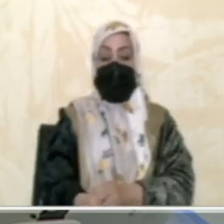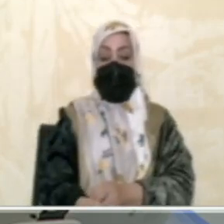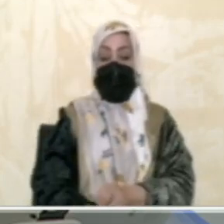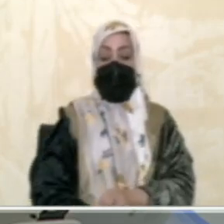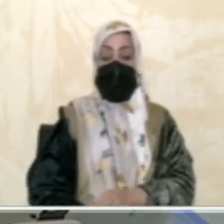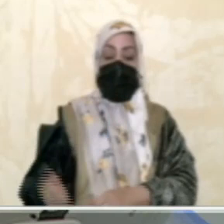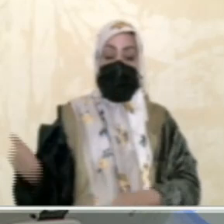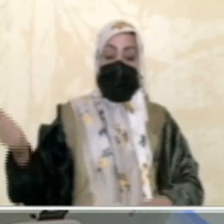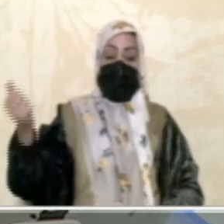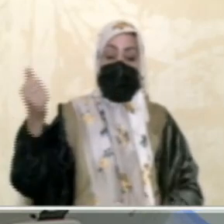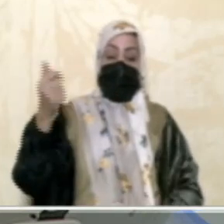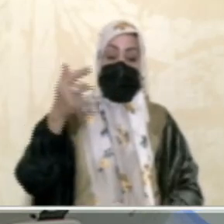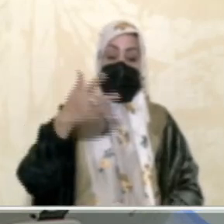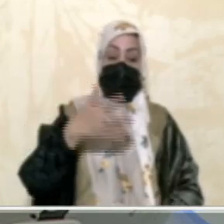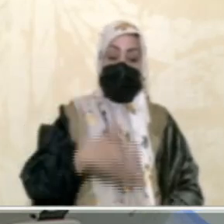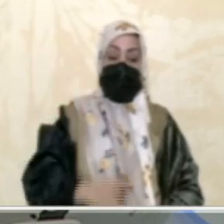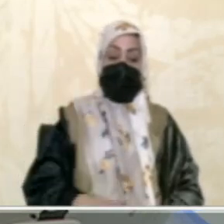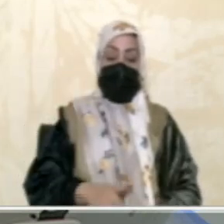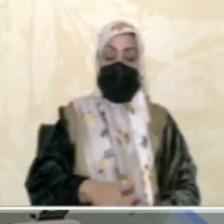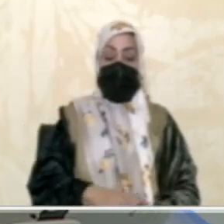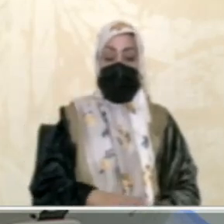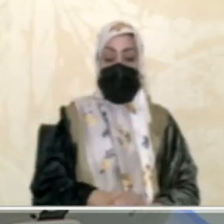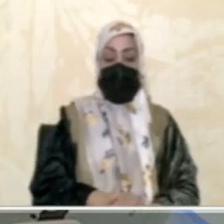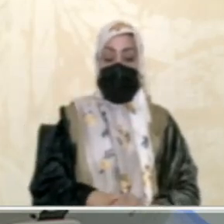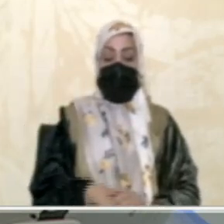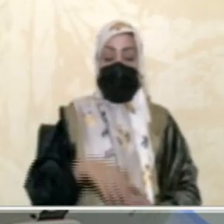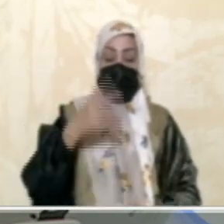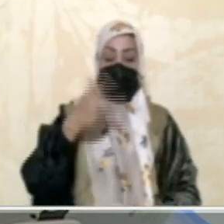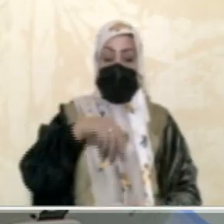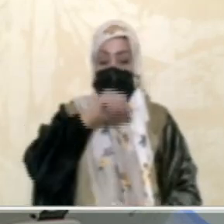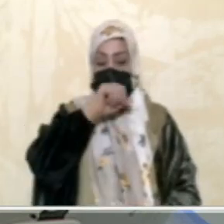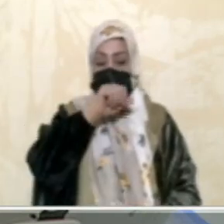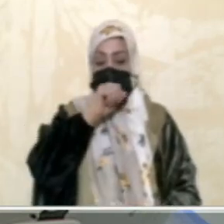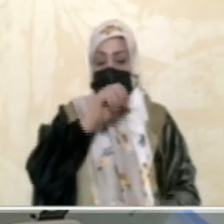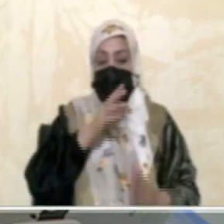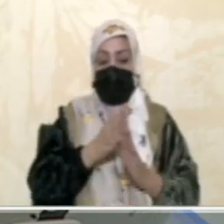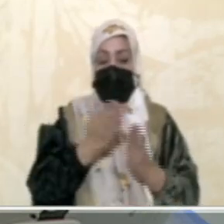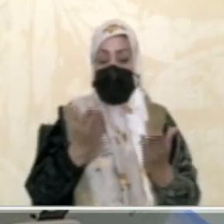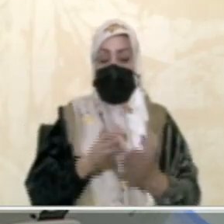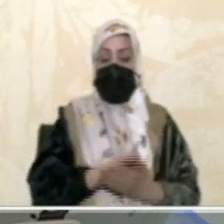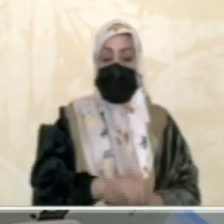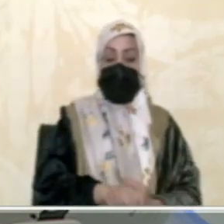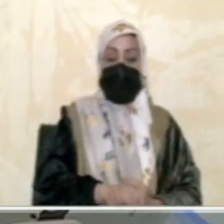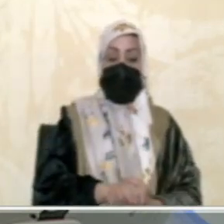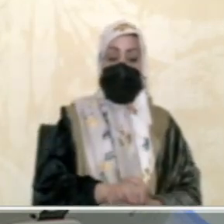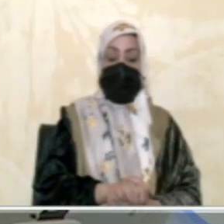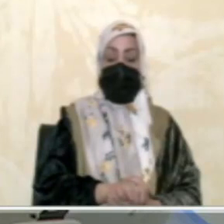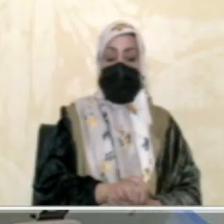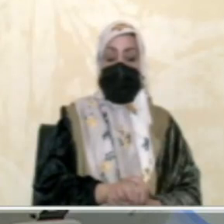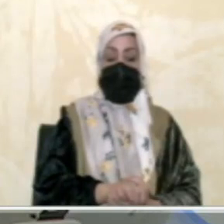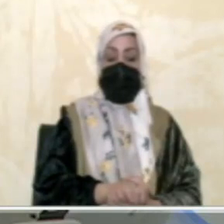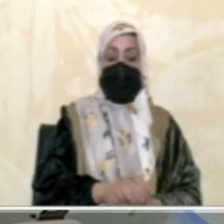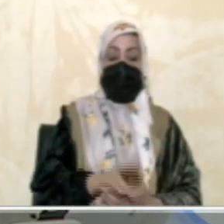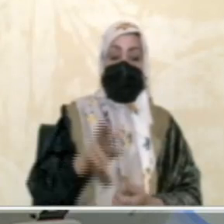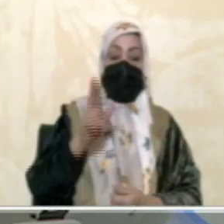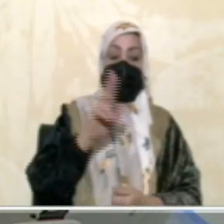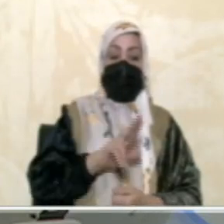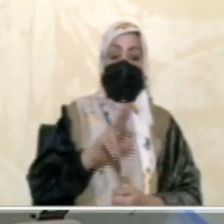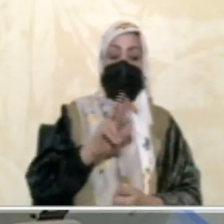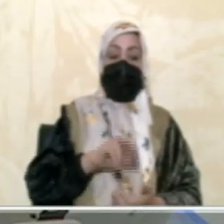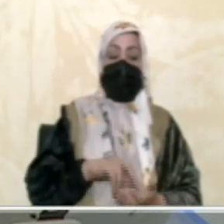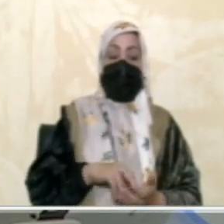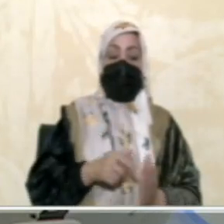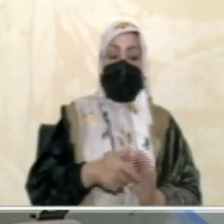الترتيب في التلاوه بلقاسم من زليطن يسال عليه مساله المسح على الجورب اللي هو نحن نقولوا